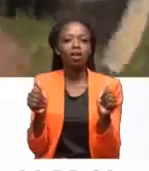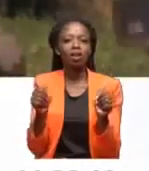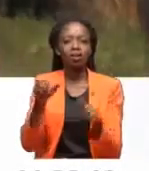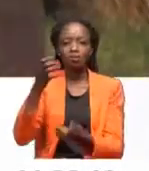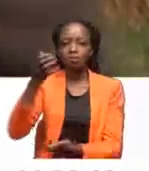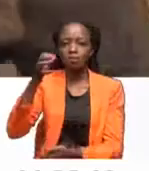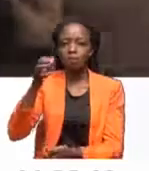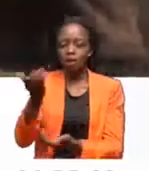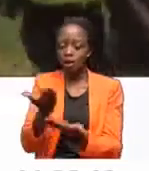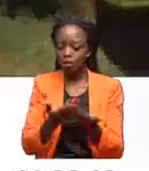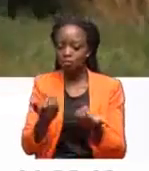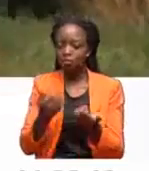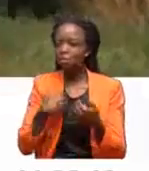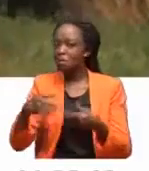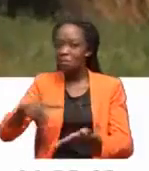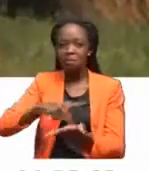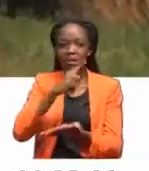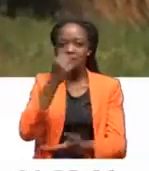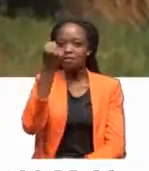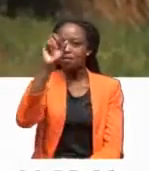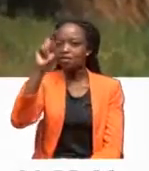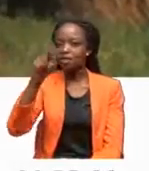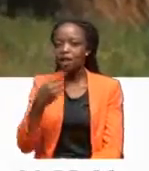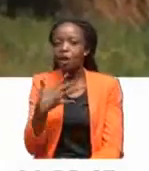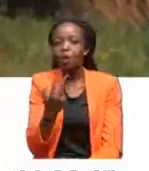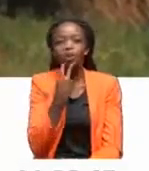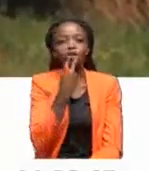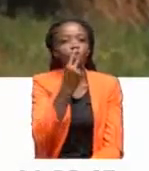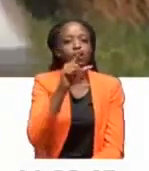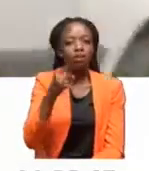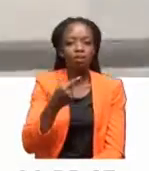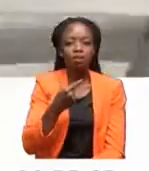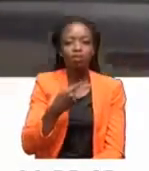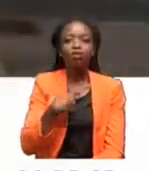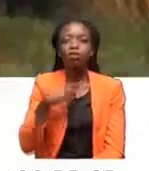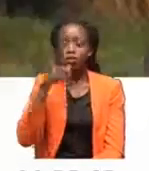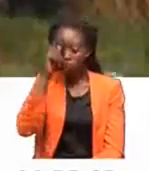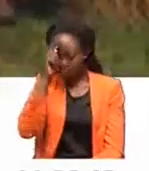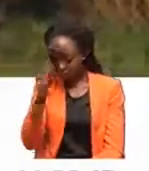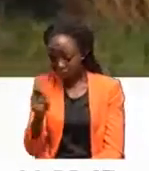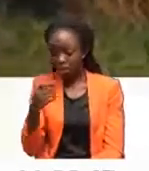hapa kupewa shilingi 1050 ama 1200 nisaliti watu wa Trans Nzoia.